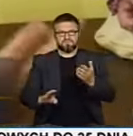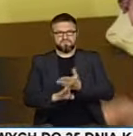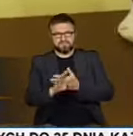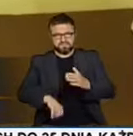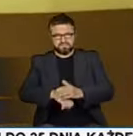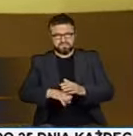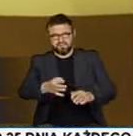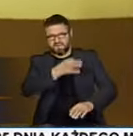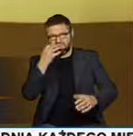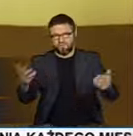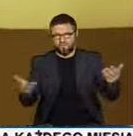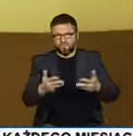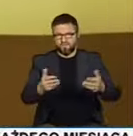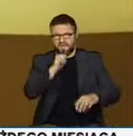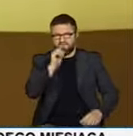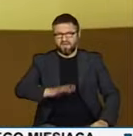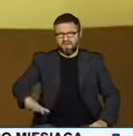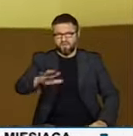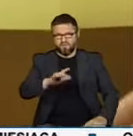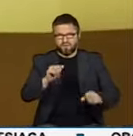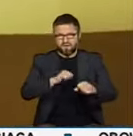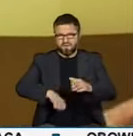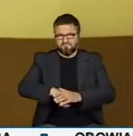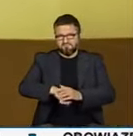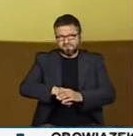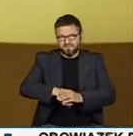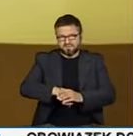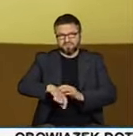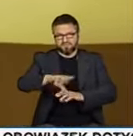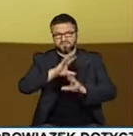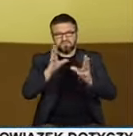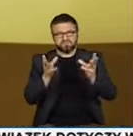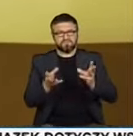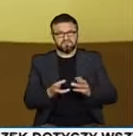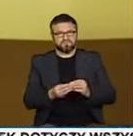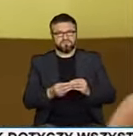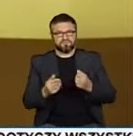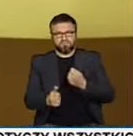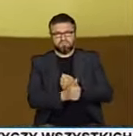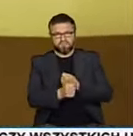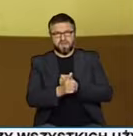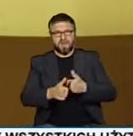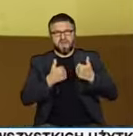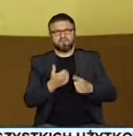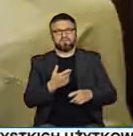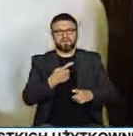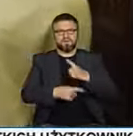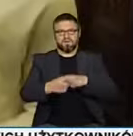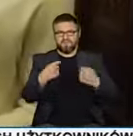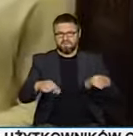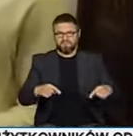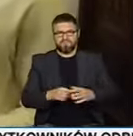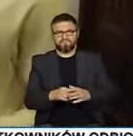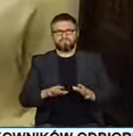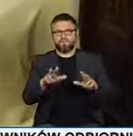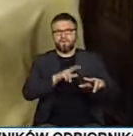gra w najlepszym klubie w Europie i że tak to się wszystko powodzi, a żeby tylko kontuzje omijały. W